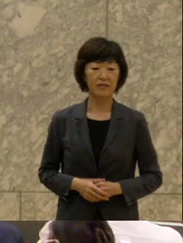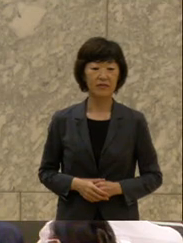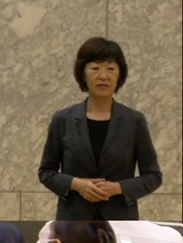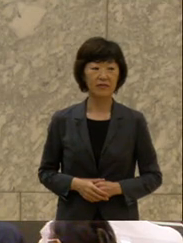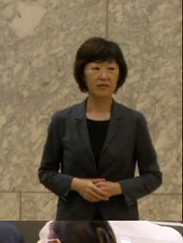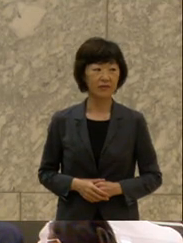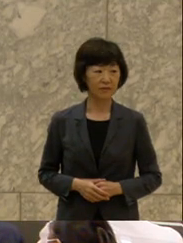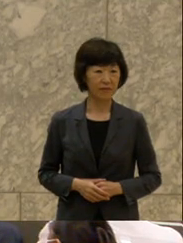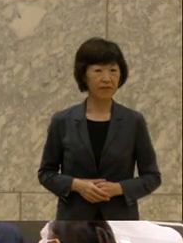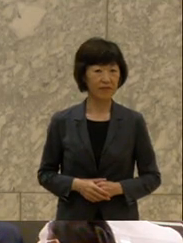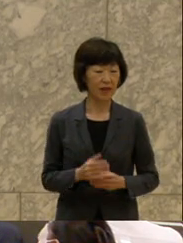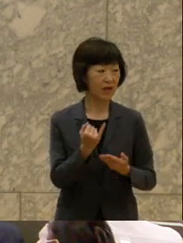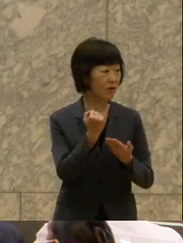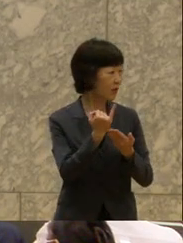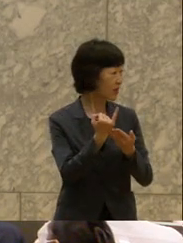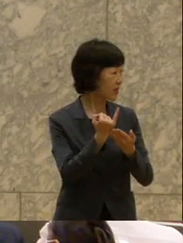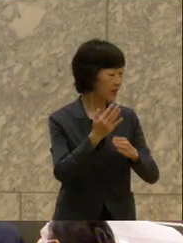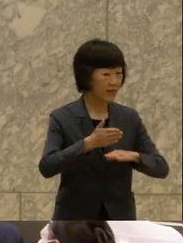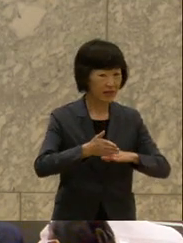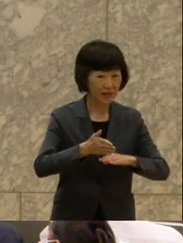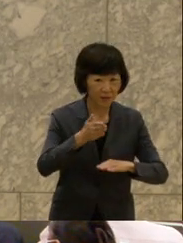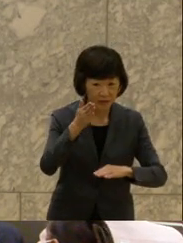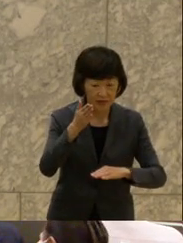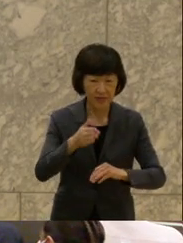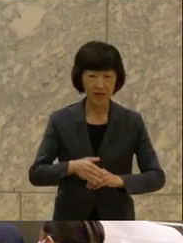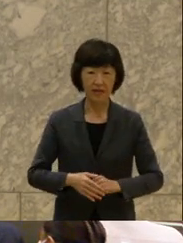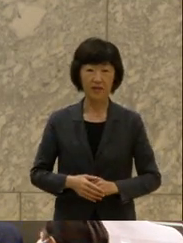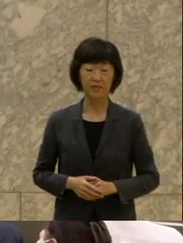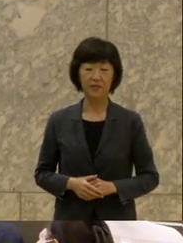小池都知事どうもありがとうございました